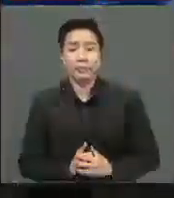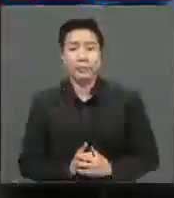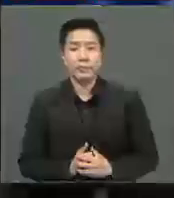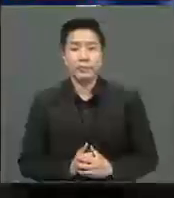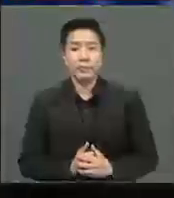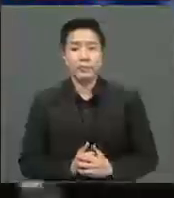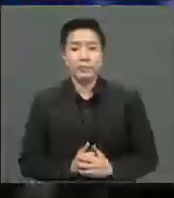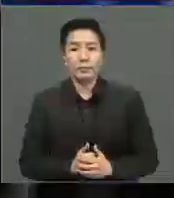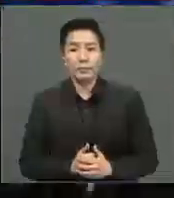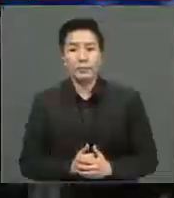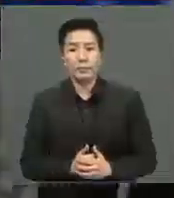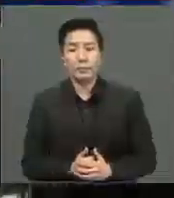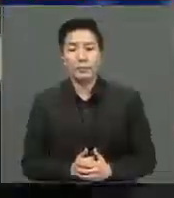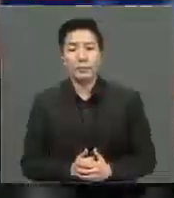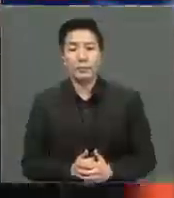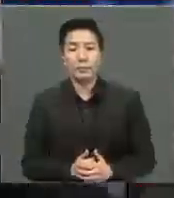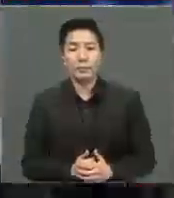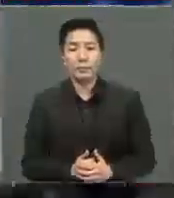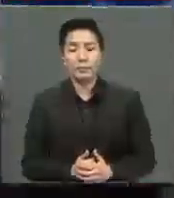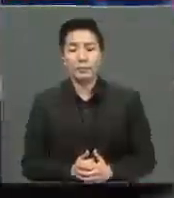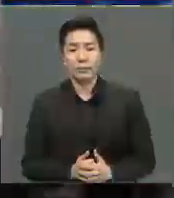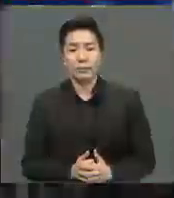เป็นความจำเป็นที่จะต้องเข้าไปเป็นหัวหน้าพัก